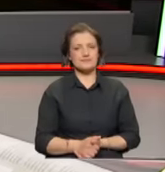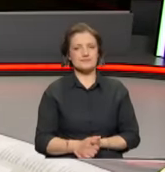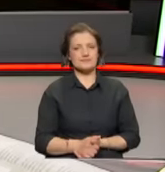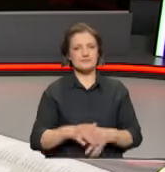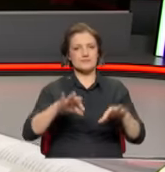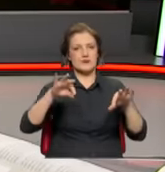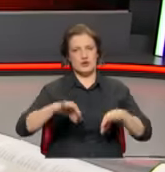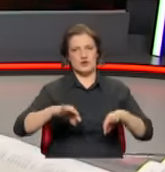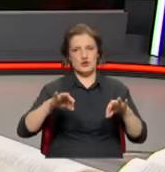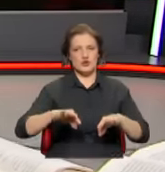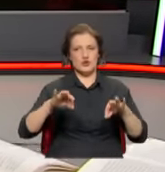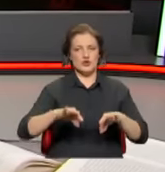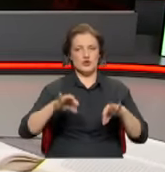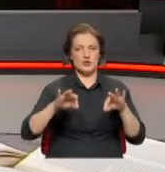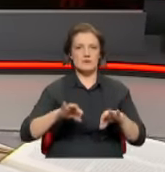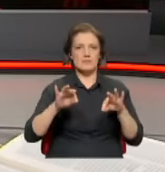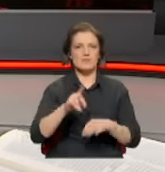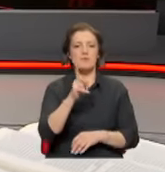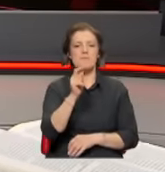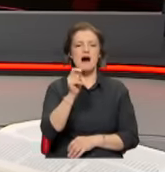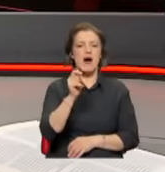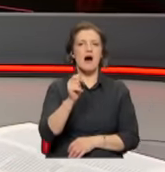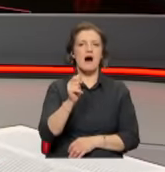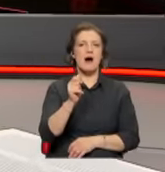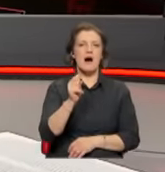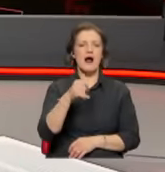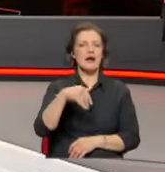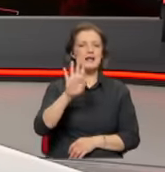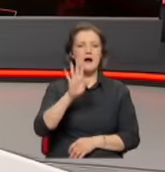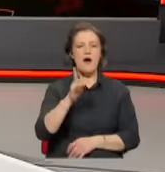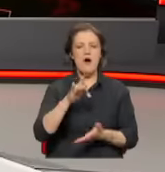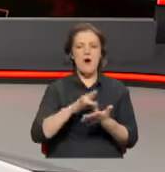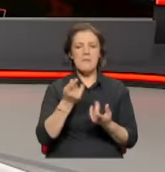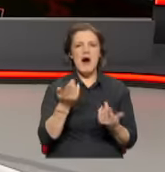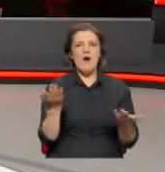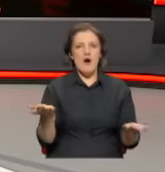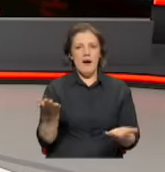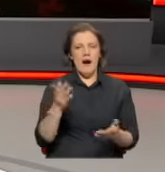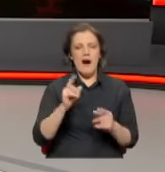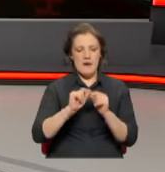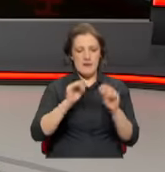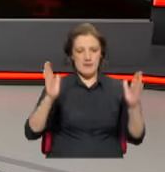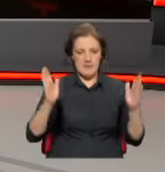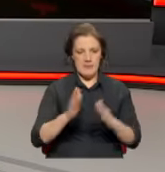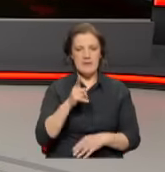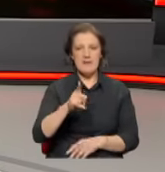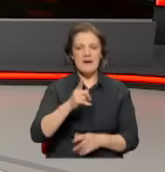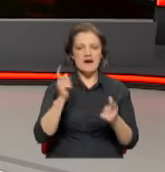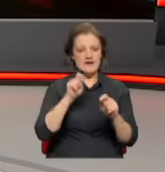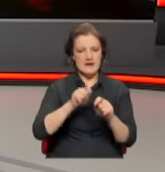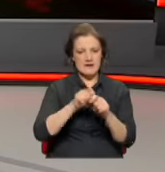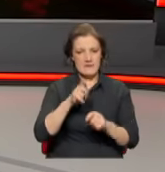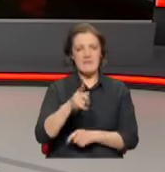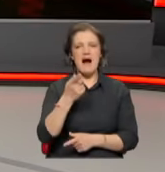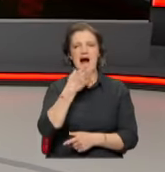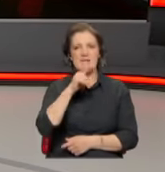Tabii şimdi gelelim. Bir de tabii o paralar gidince, ortada para olmayınca, ekonomi böyle küçülünce çalışana,